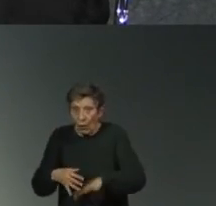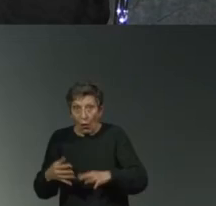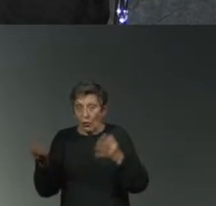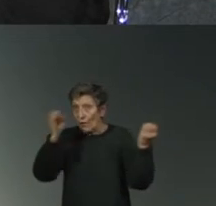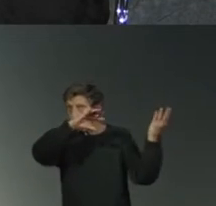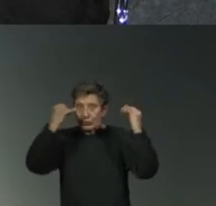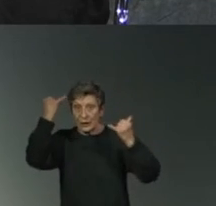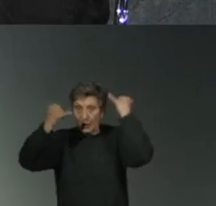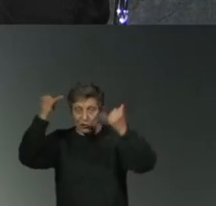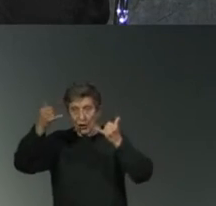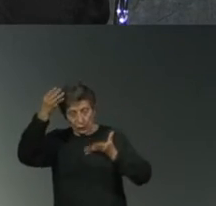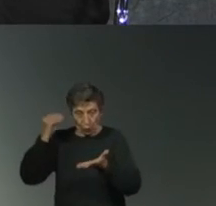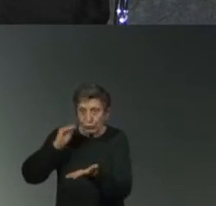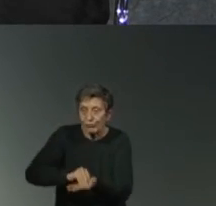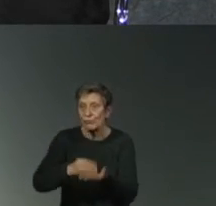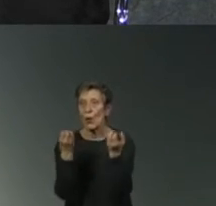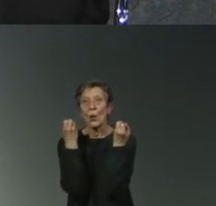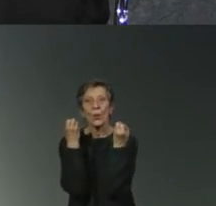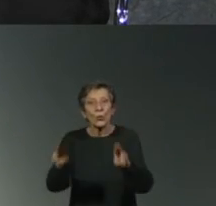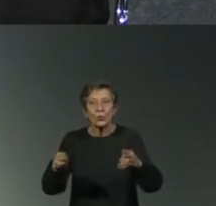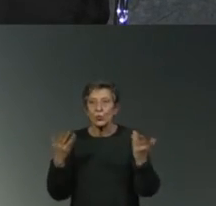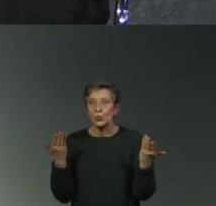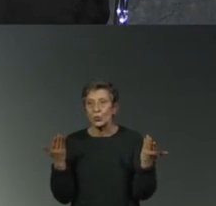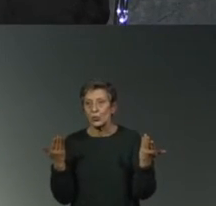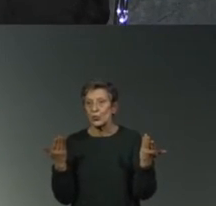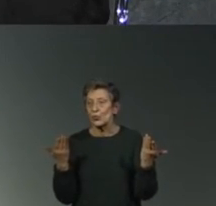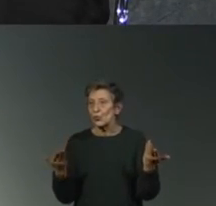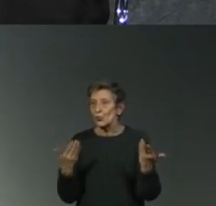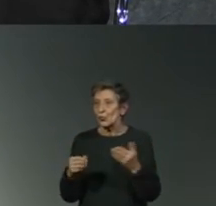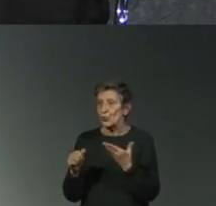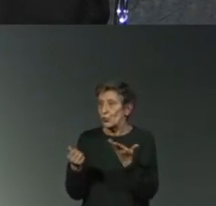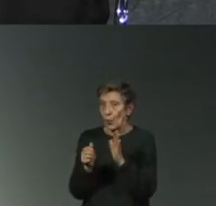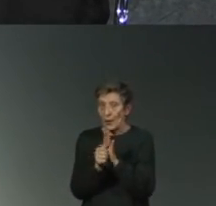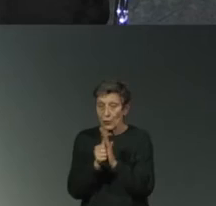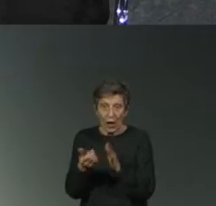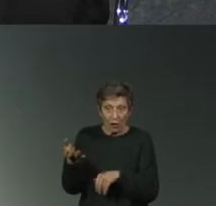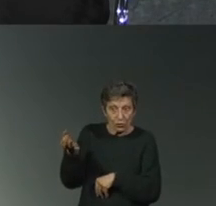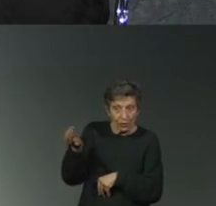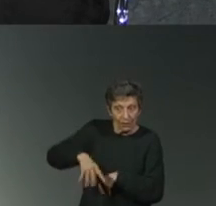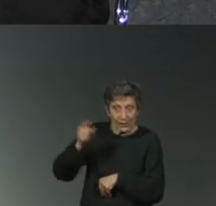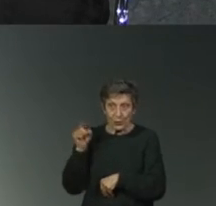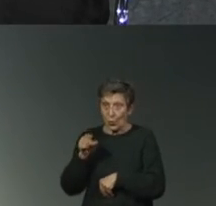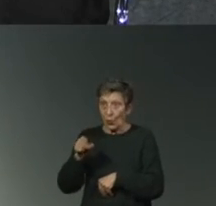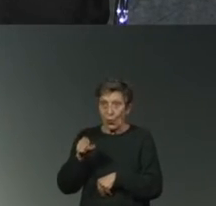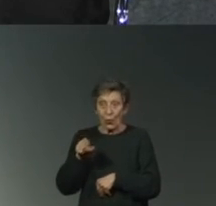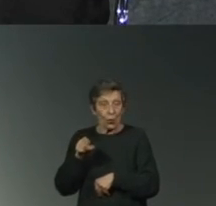imaginaire, soit qu'il laisse le personnage de fiction suivre sa pente